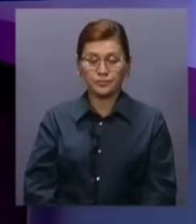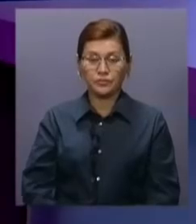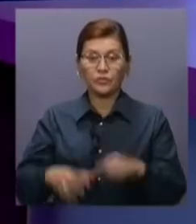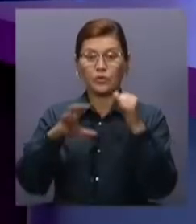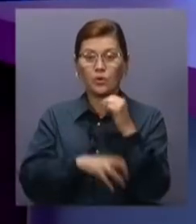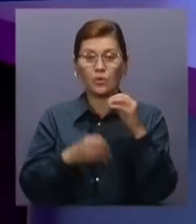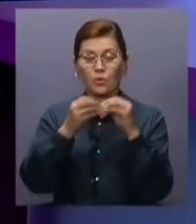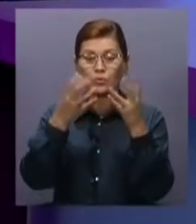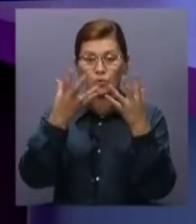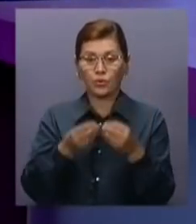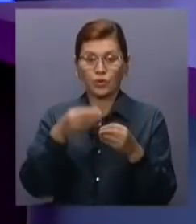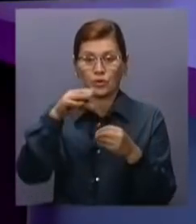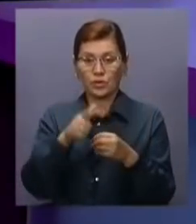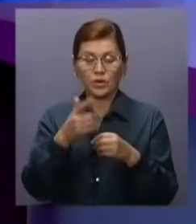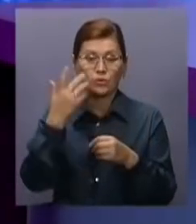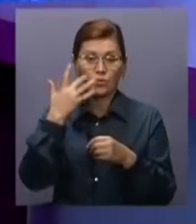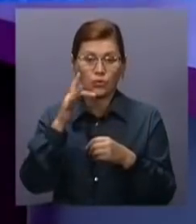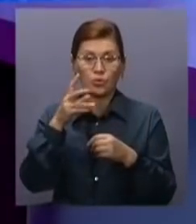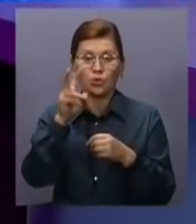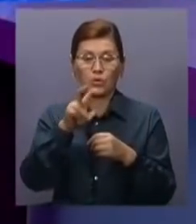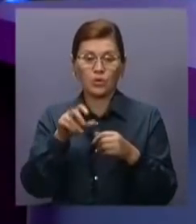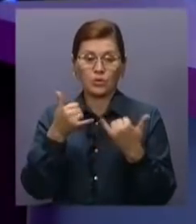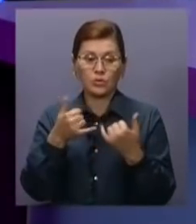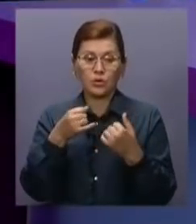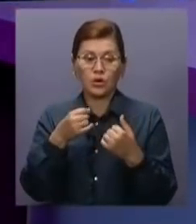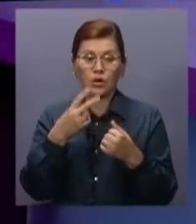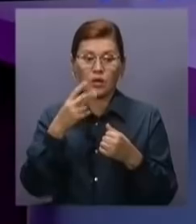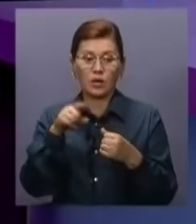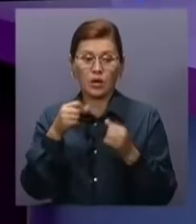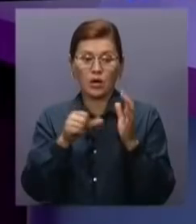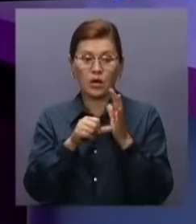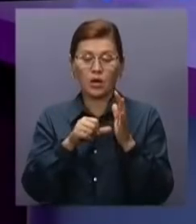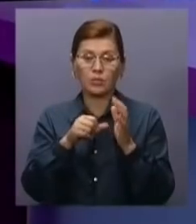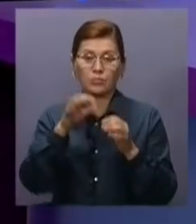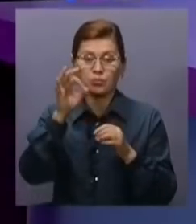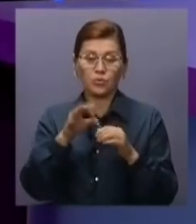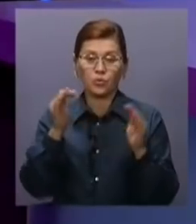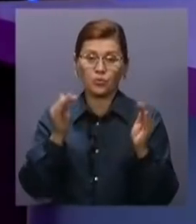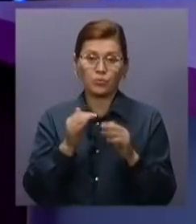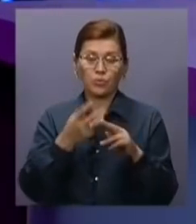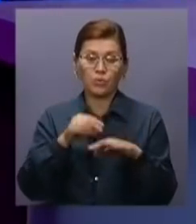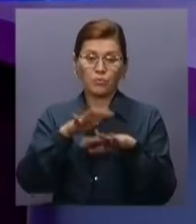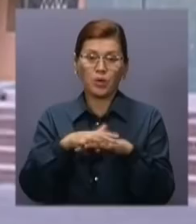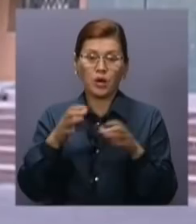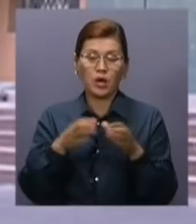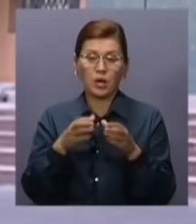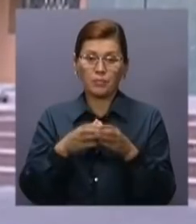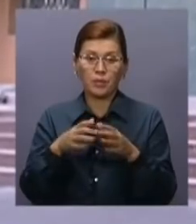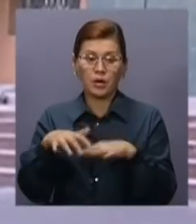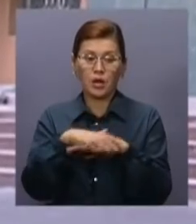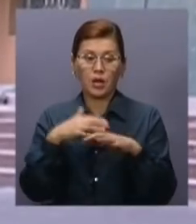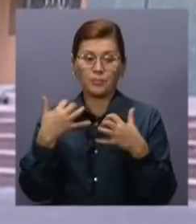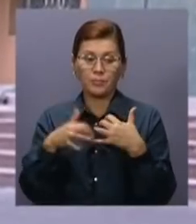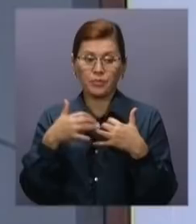Соңғы 10 күнде теңгенің ақш долларына қатысты бағамы 2,6% әлсіреді. Бұл дегеніміз банк, компания және халық